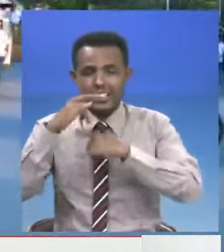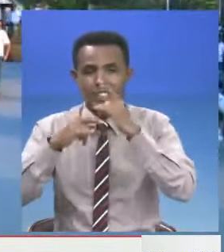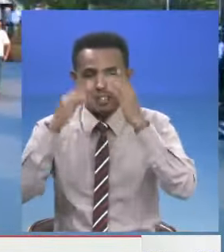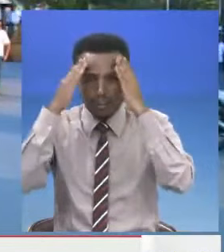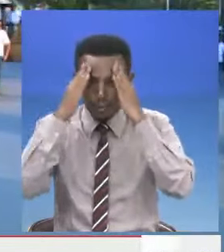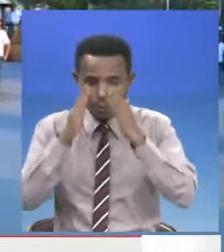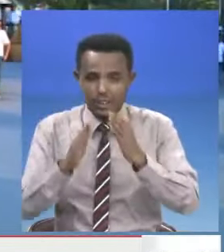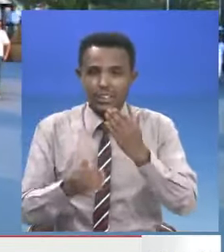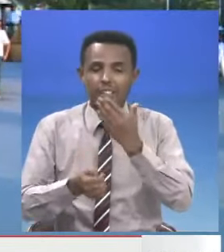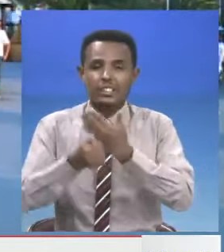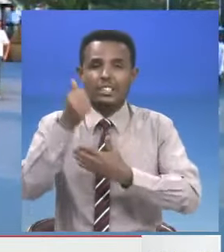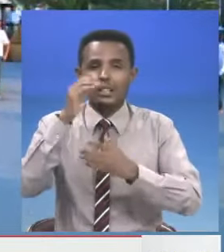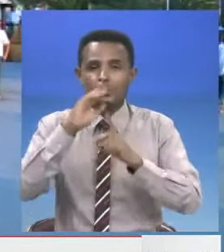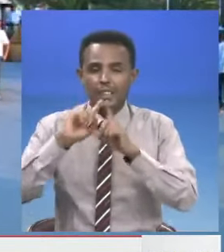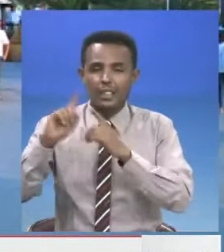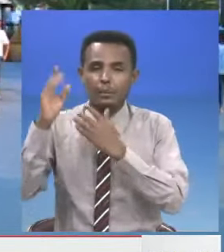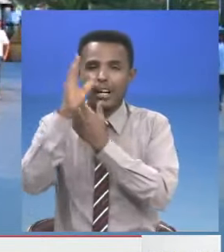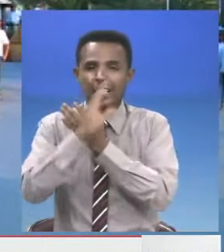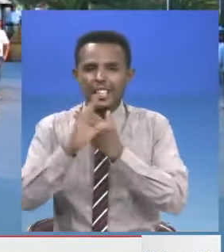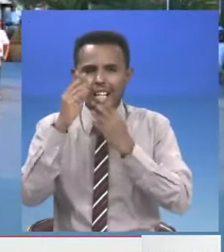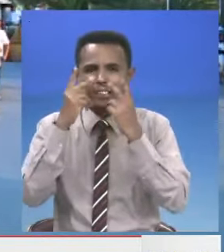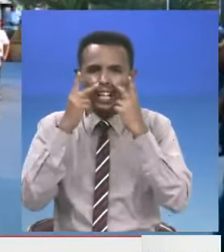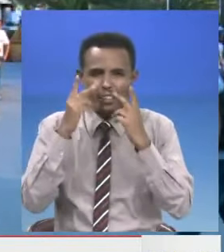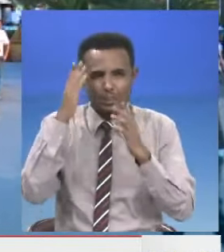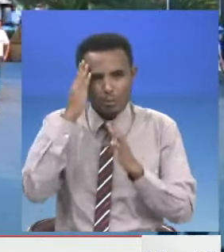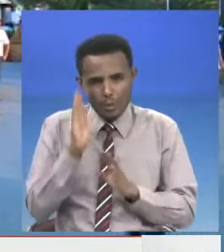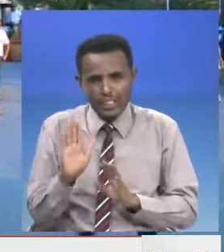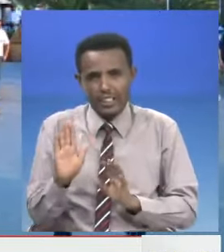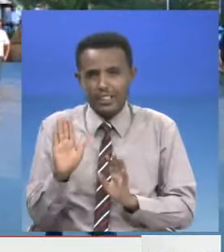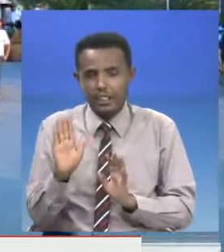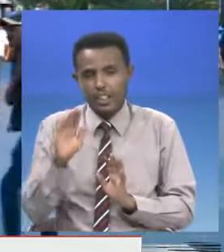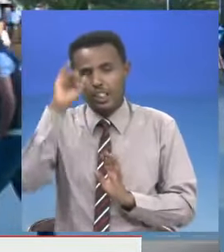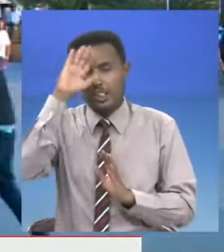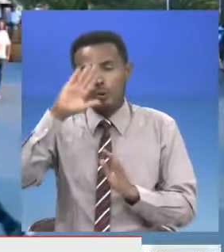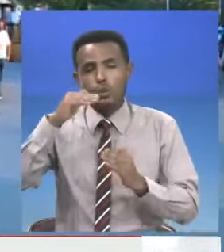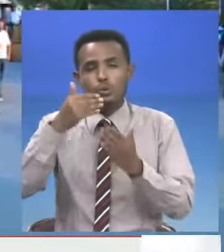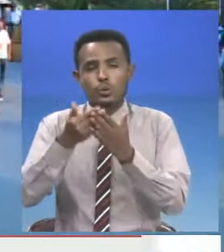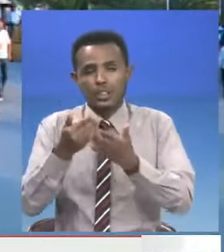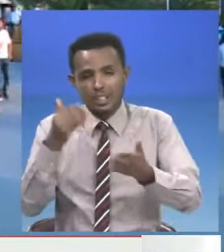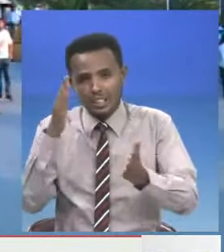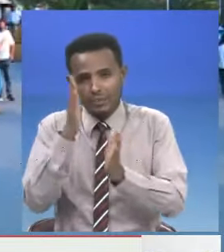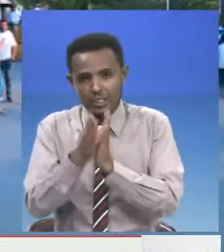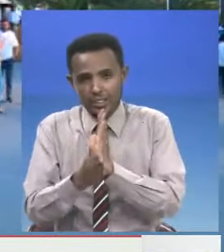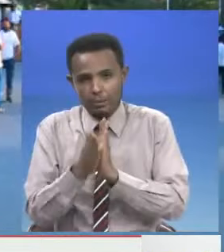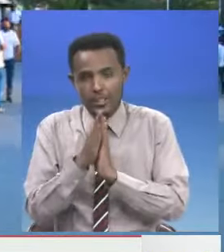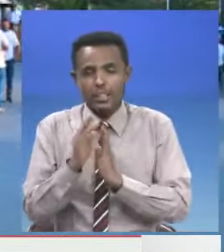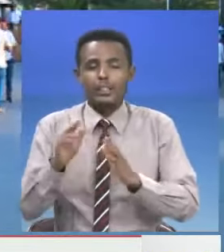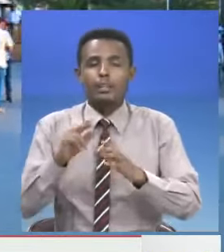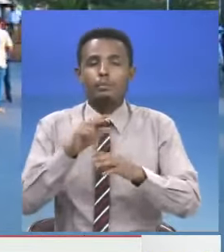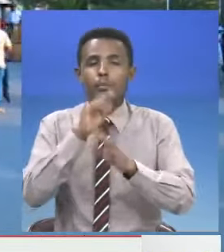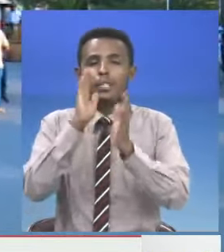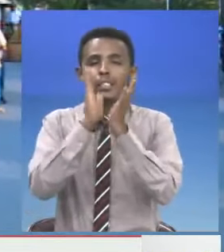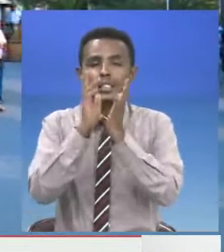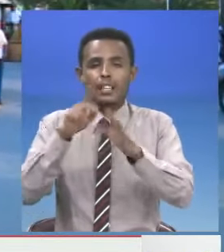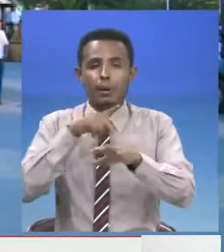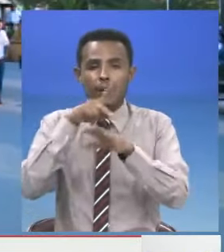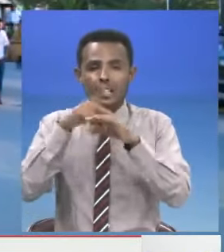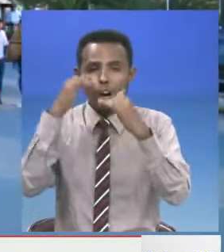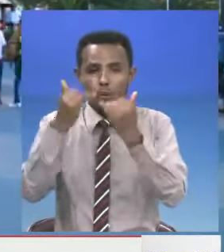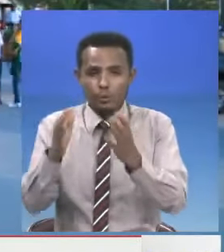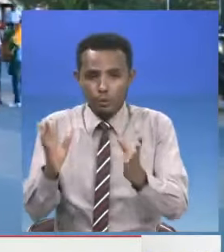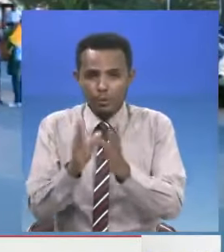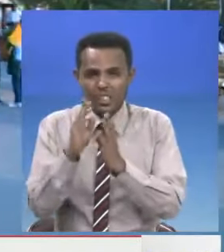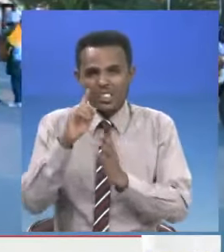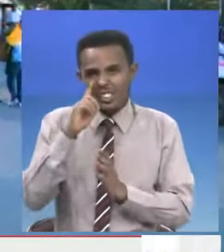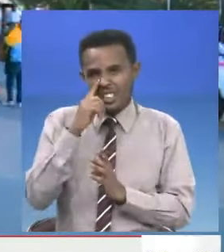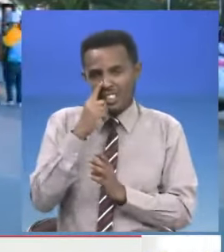ጥቃት በሀገራችን በታሪካችን አይተነው የማናቅ ግፍ የሰው ልጆች ላይ እየተፈጸመ ነው ያለው። የብልጽግና ፓርቲ አሁንም በጉባኤውም ቢሆን